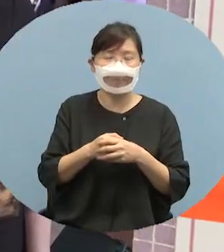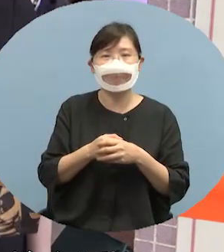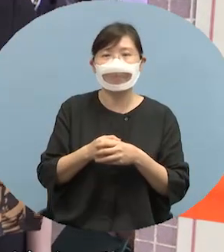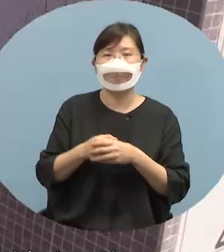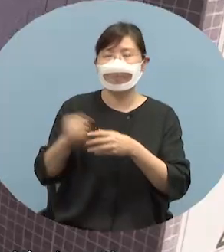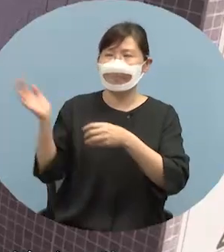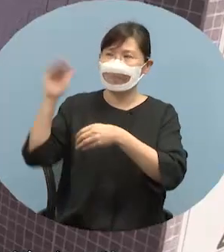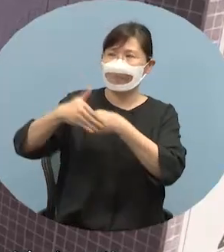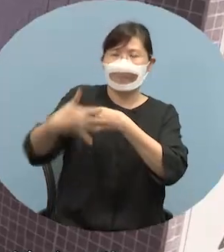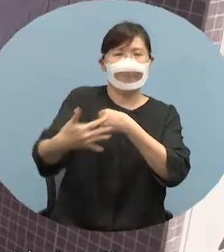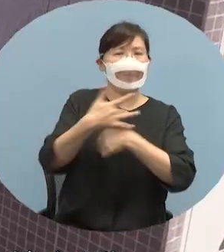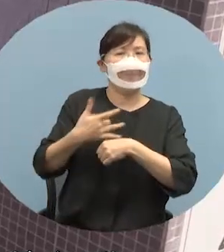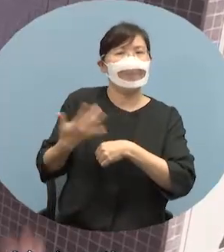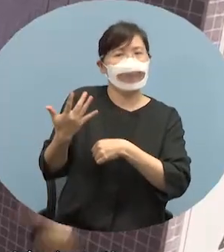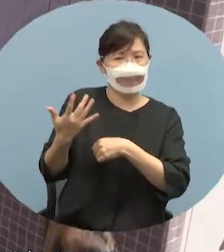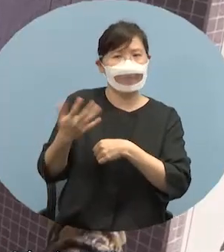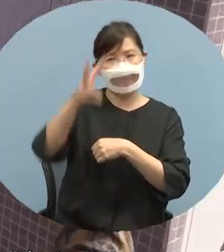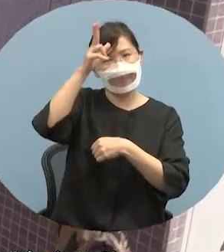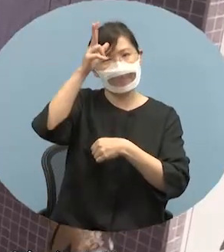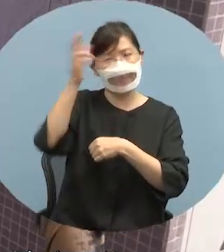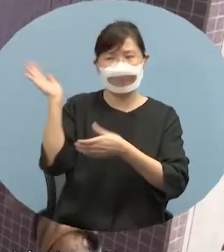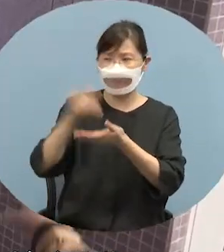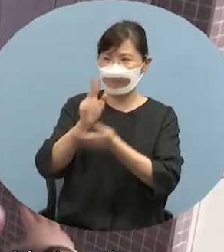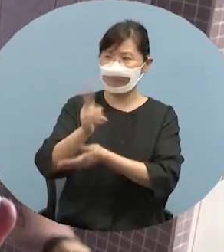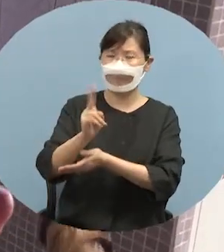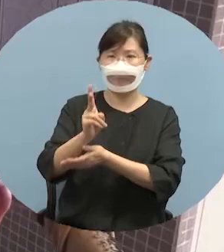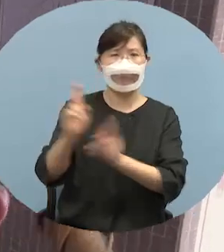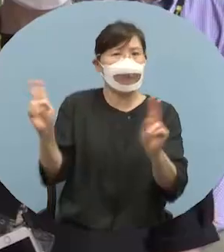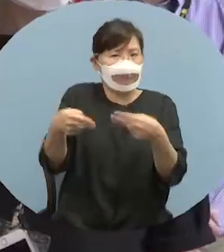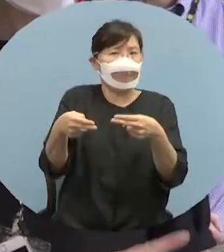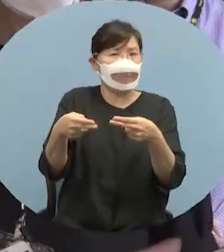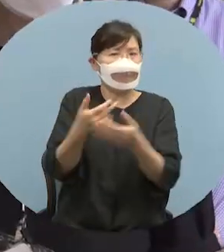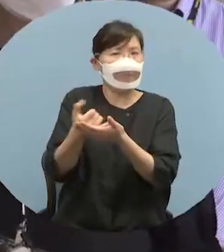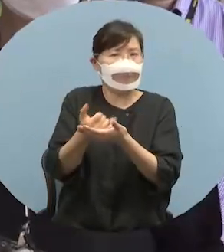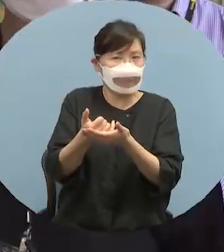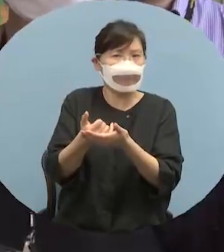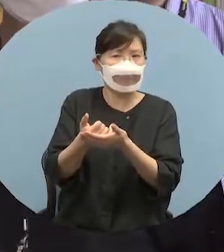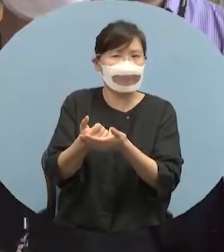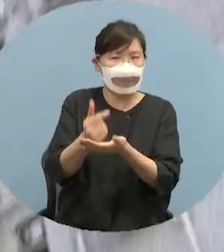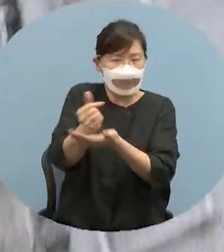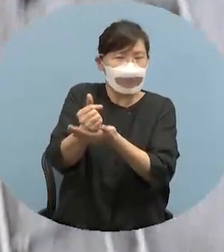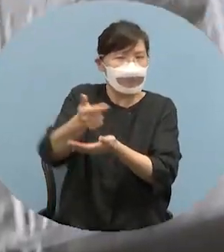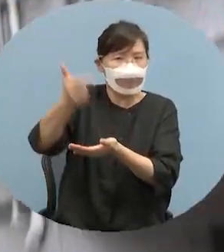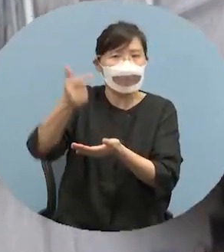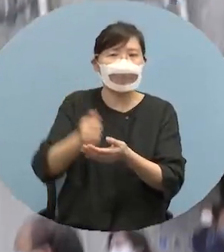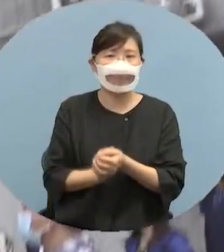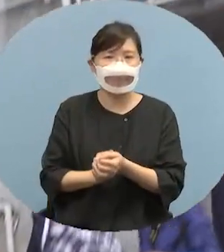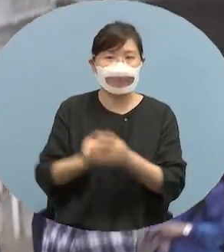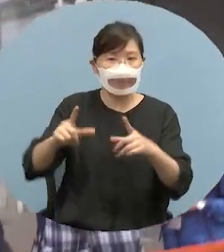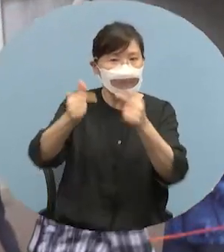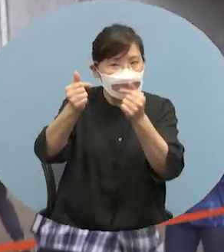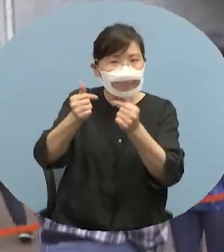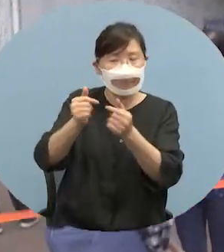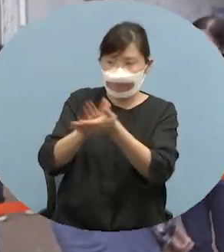以來，政府已經進行超過200次圍封強檢行動，檢測陽性比例極高。林鄭月娥讚揚同